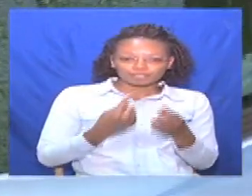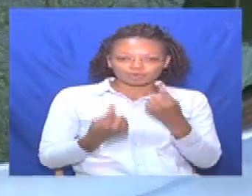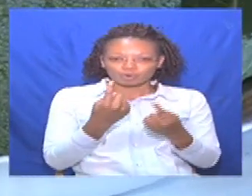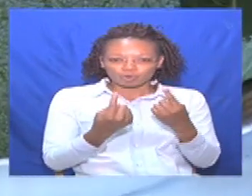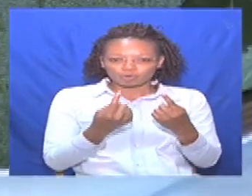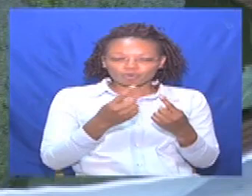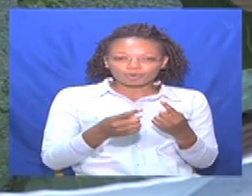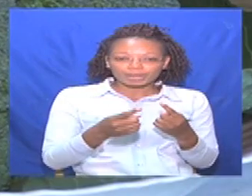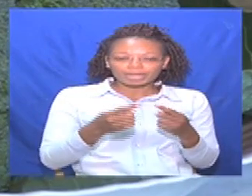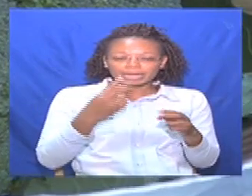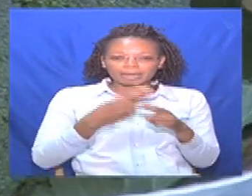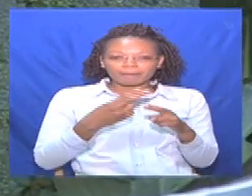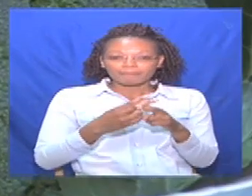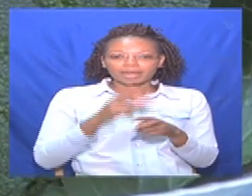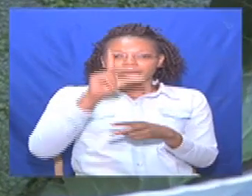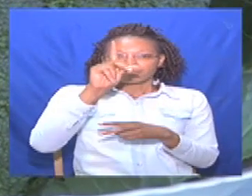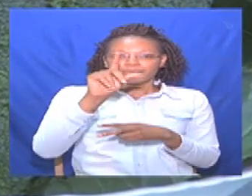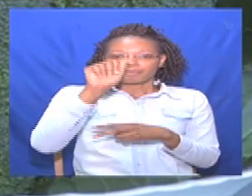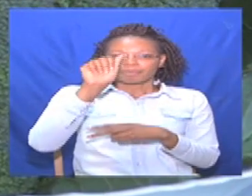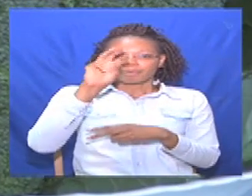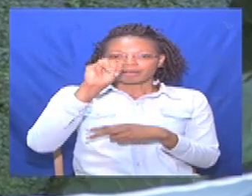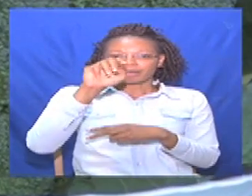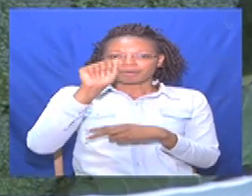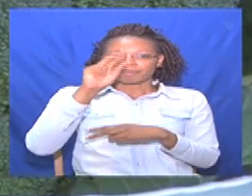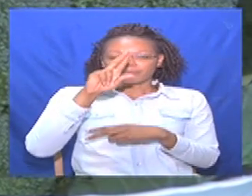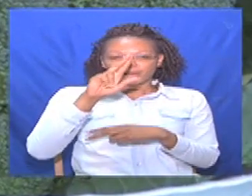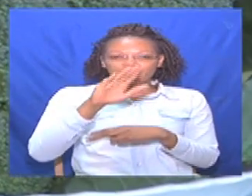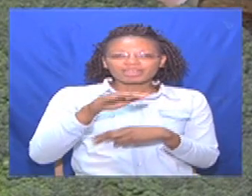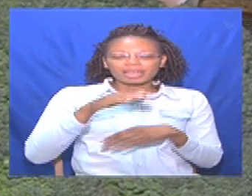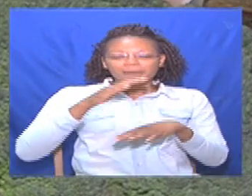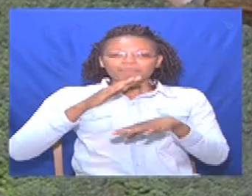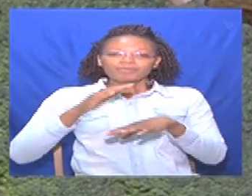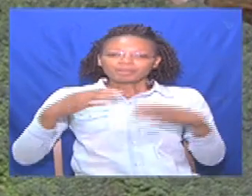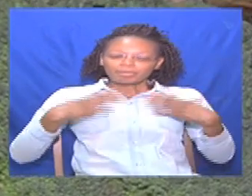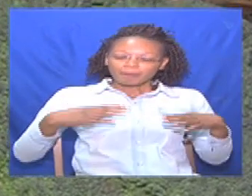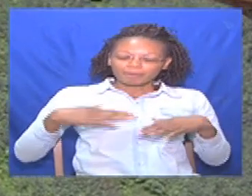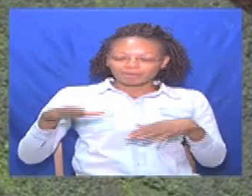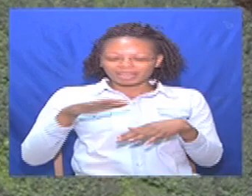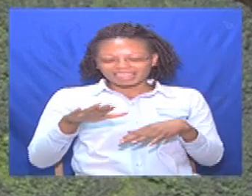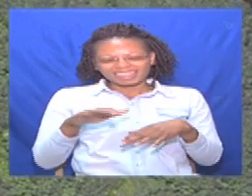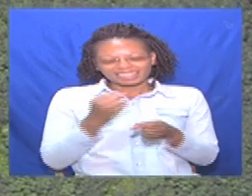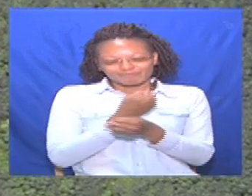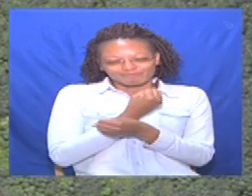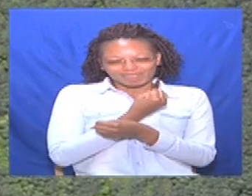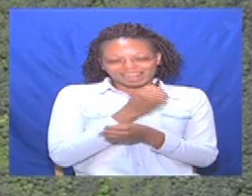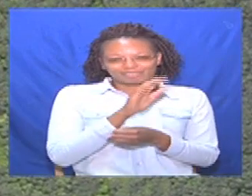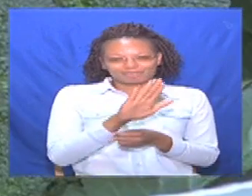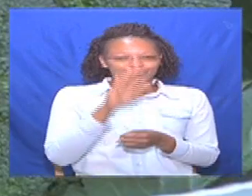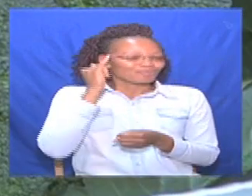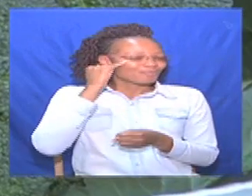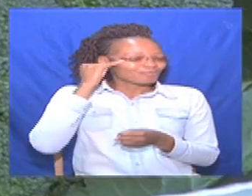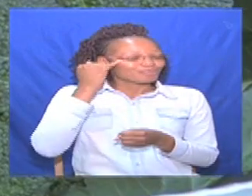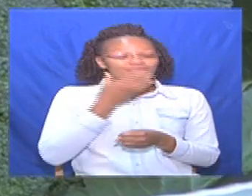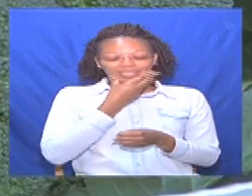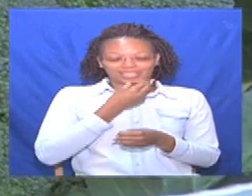la utani alilopewa hapa engineer. Anahitaji kuwa na brokoli, kitunguu maji, kitunguu saumu na nyanya.